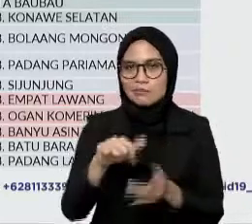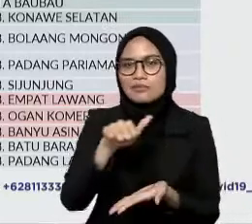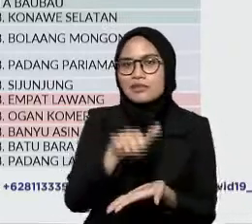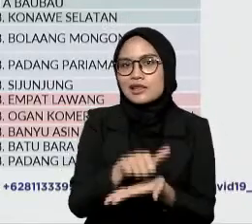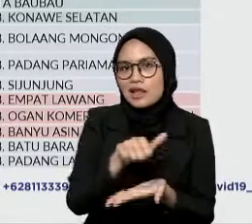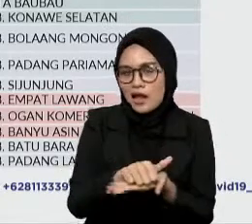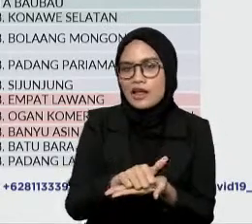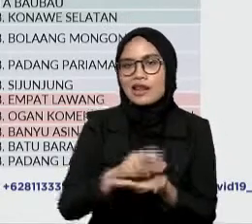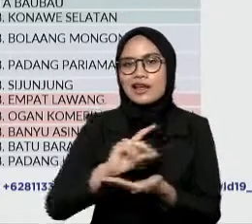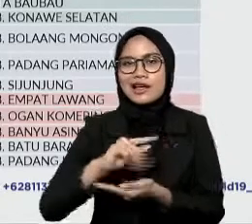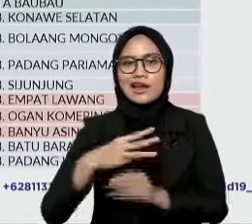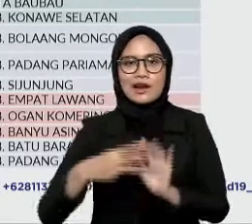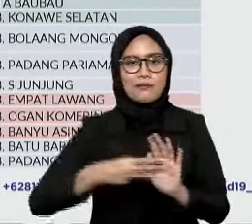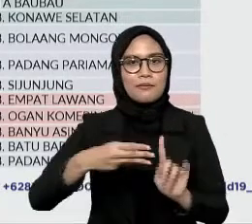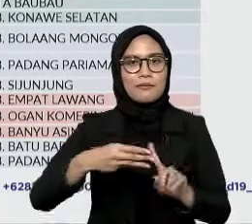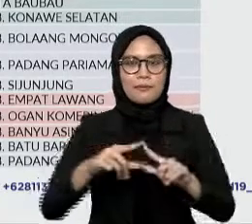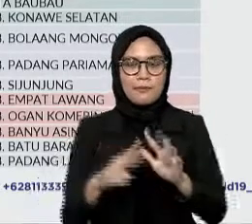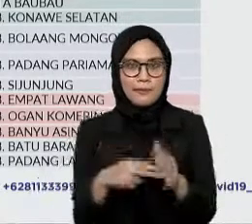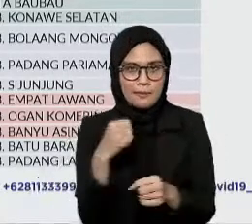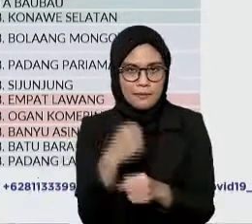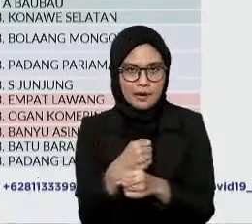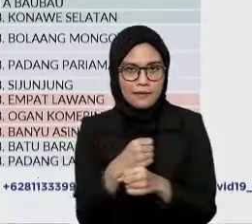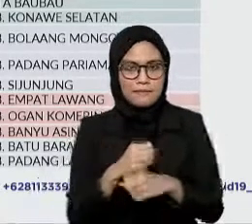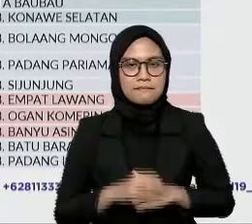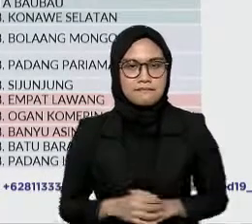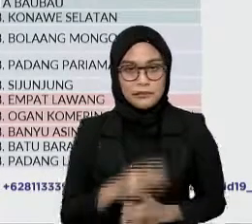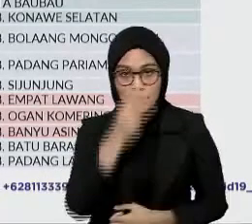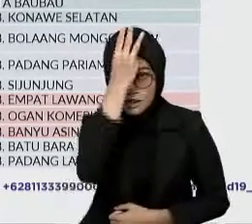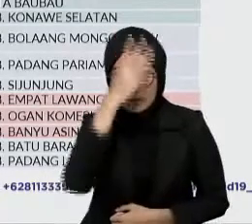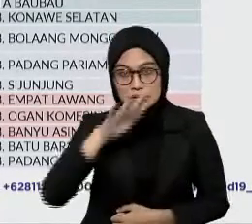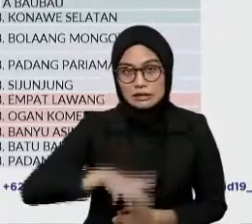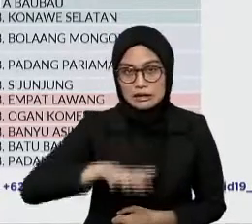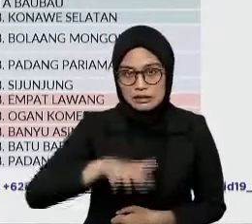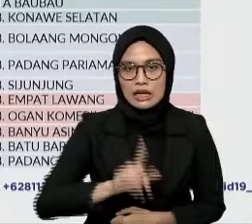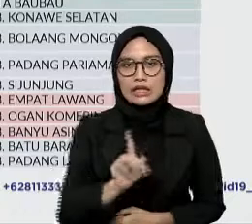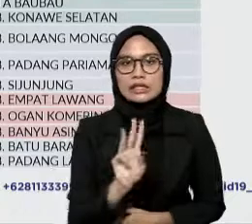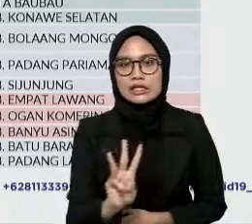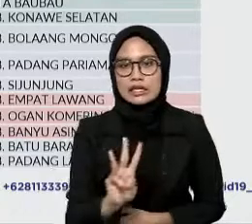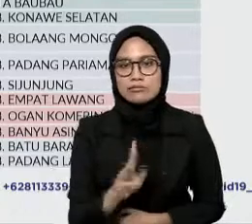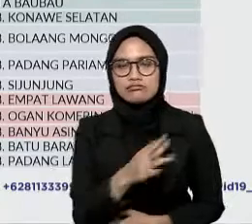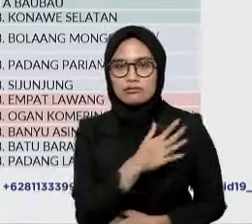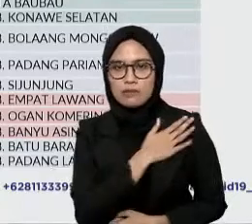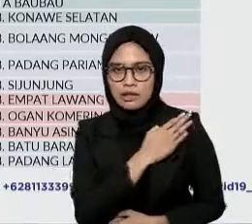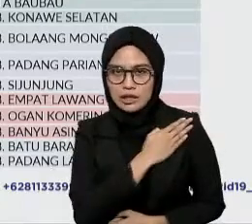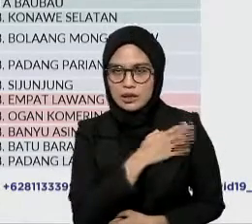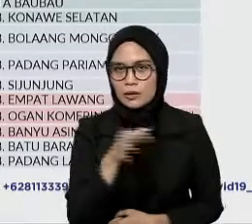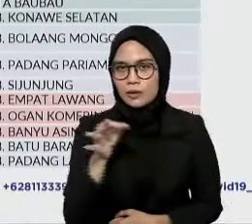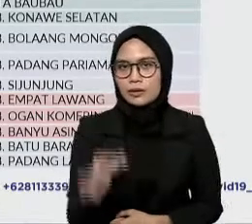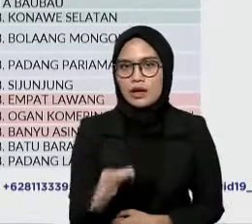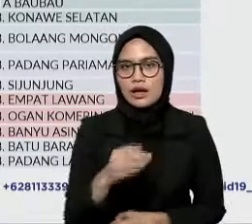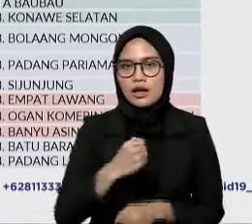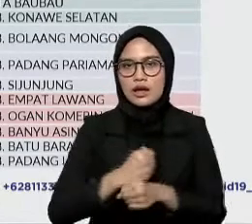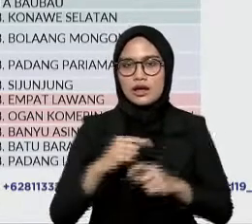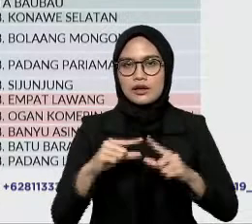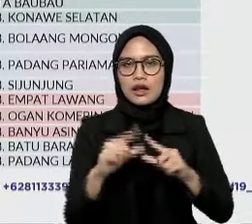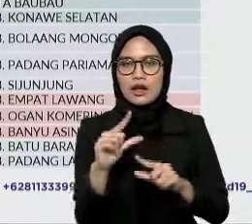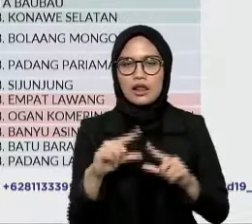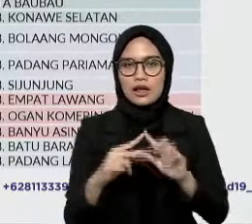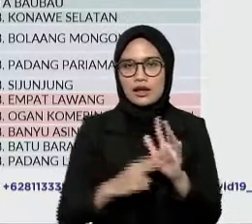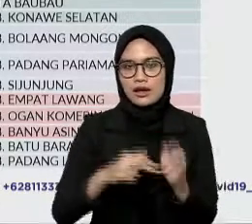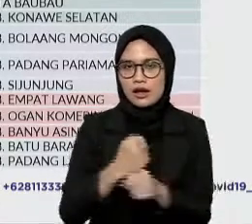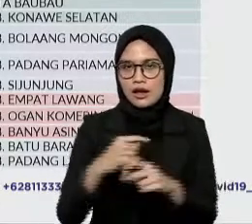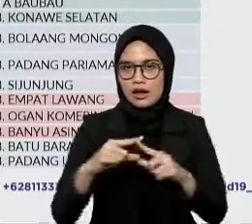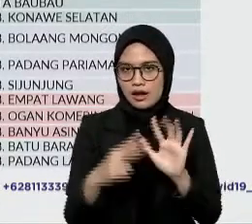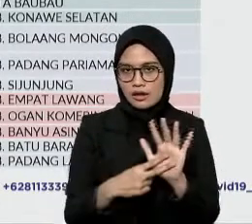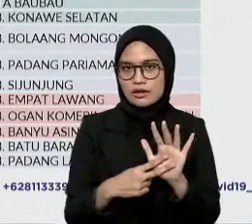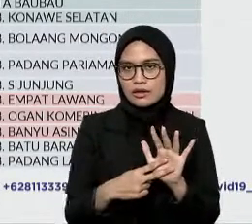Rembang. Sedangkan Kalimantan Selatan menyumbang 3 kabupaten kota, yaitu Kabupaten Balangan, Kabupaten